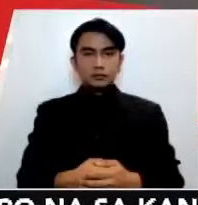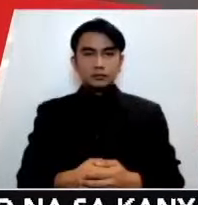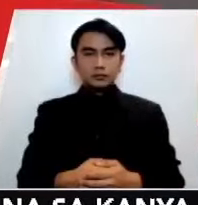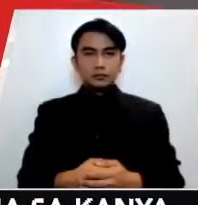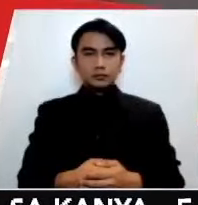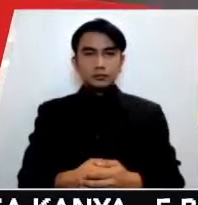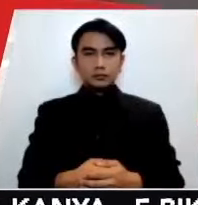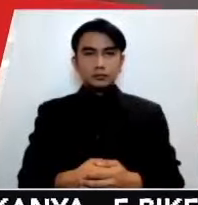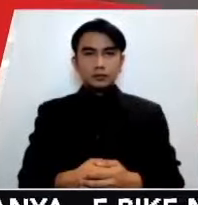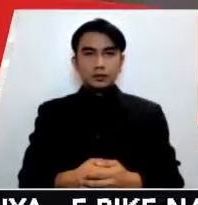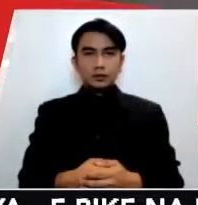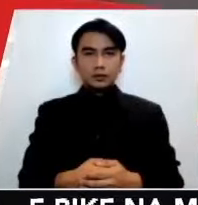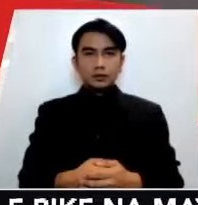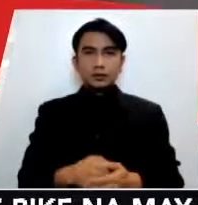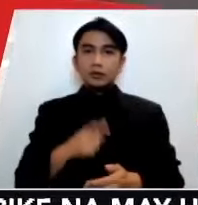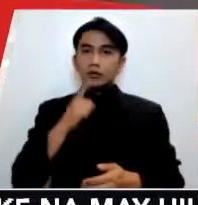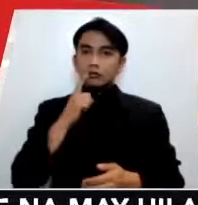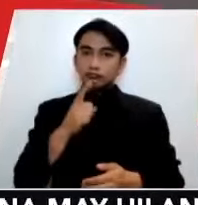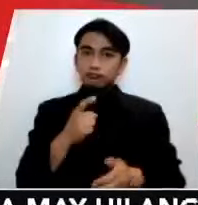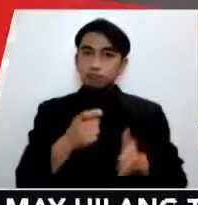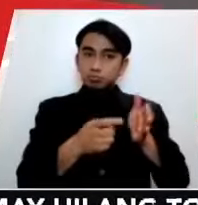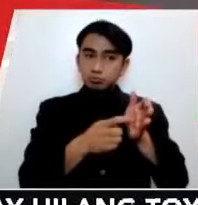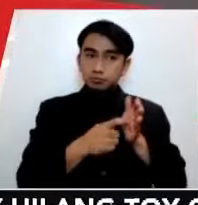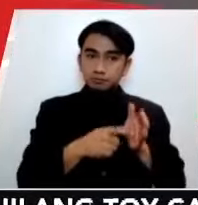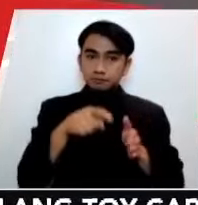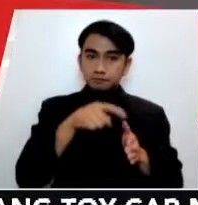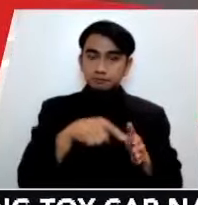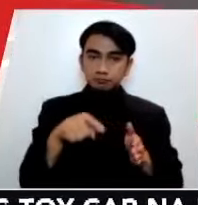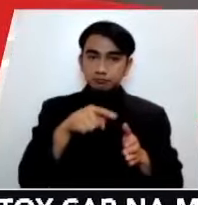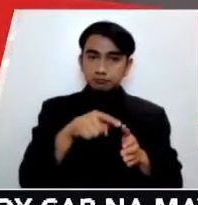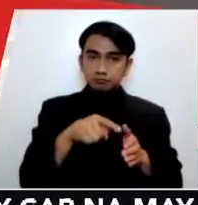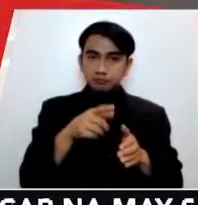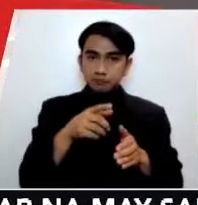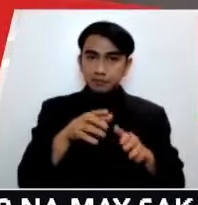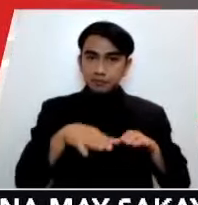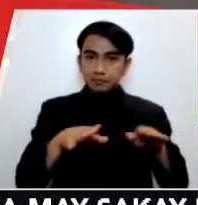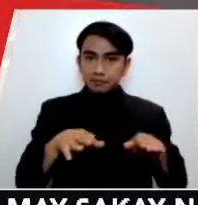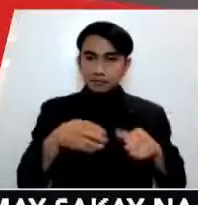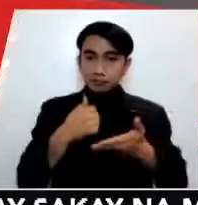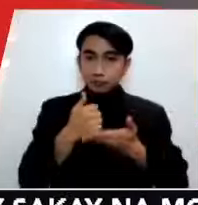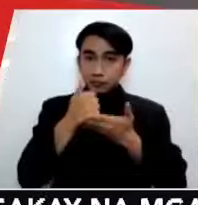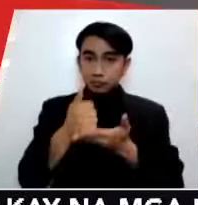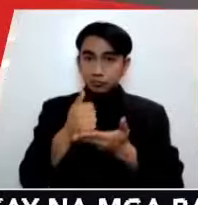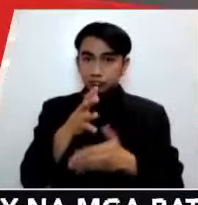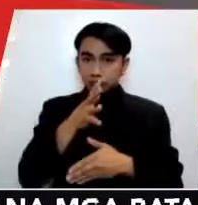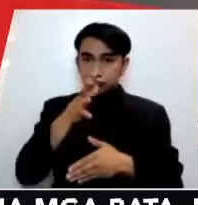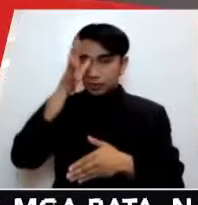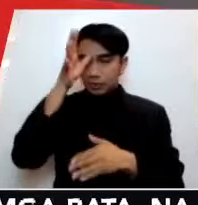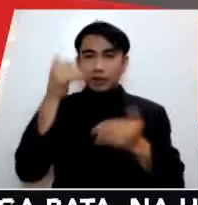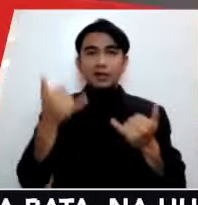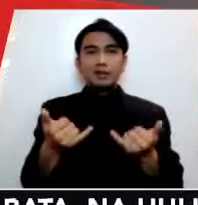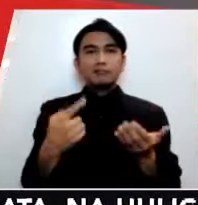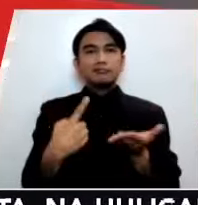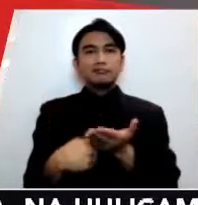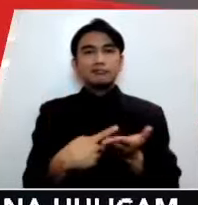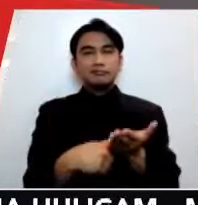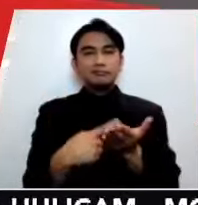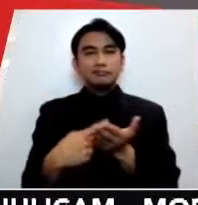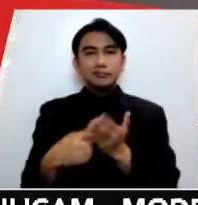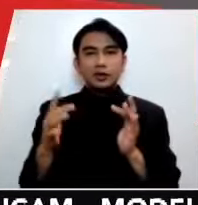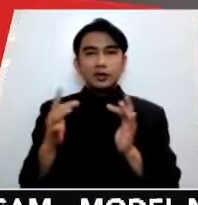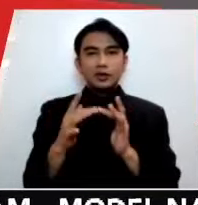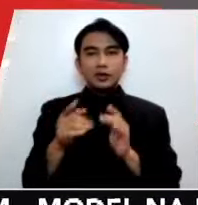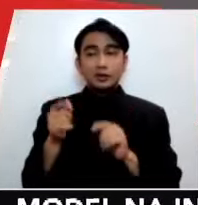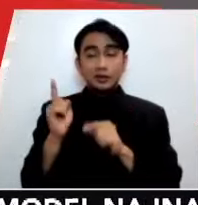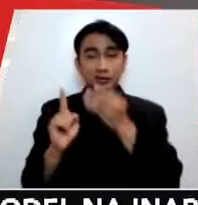Dapat nga bang obligahin ang anak na magbigay ng tulong sa kanyang mga magulang? Usap-usapan yan online kasunod ng pahayag ni Danny Barreto tungkol